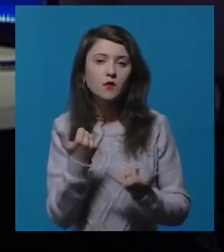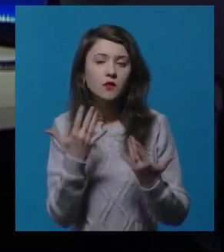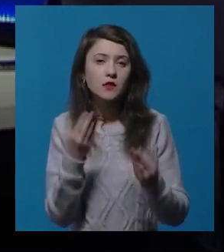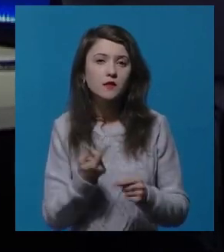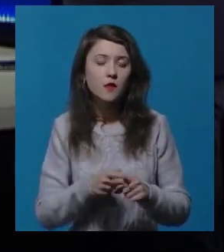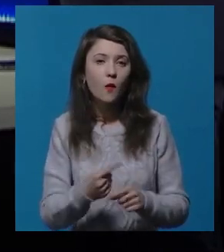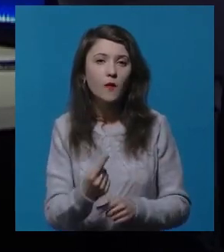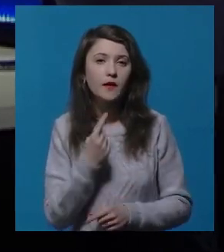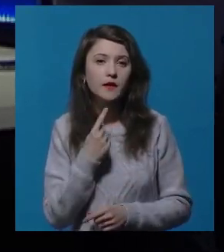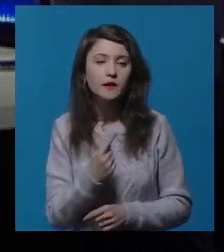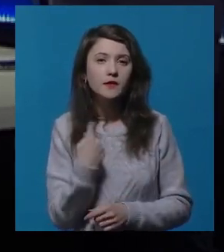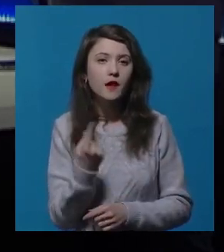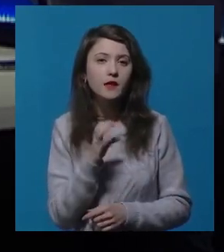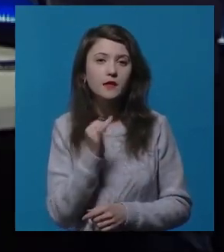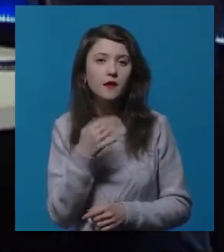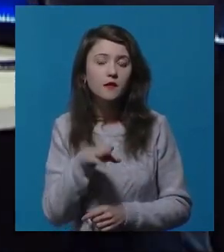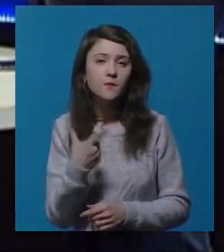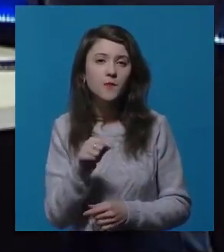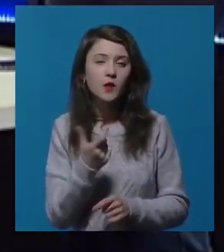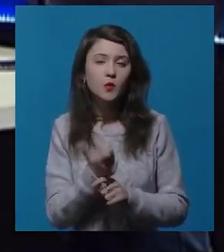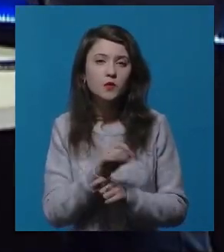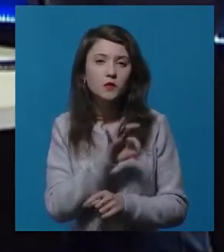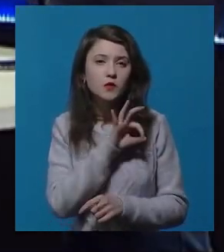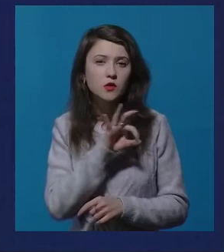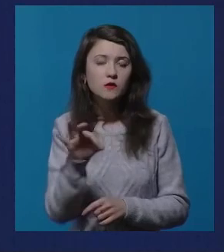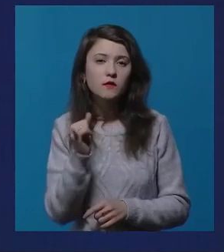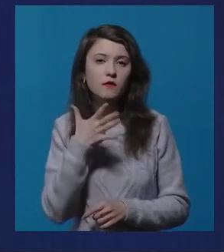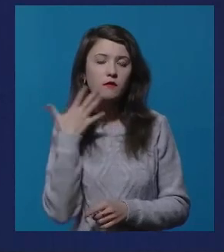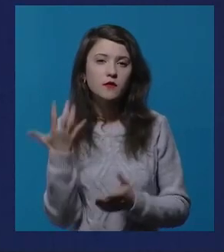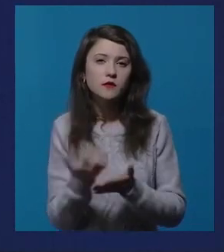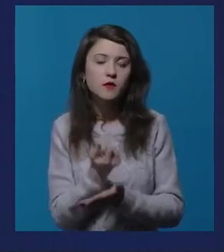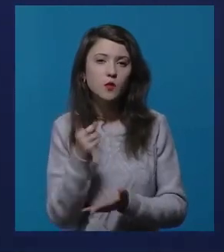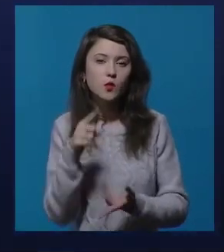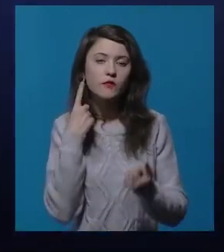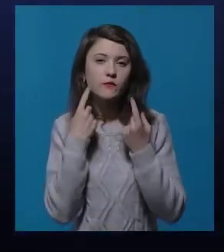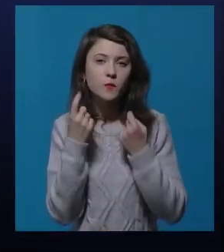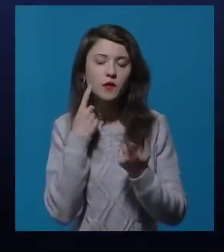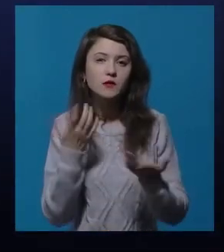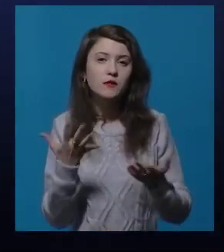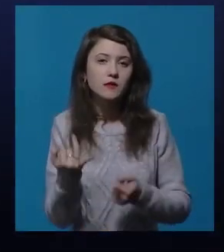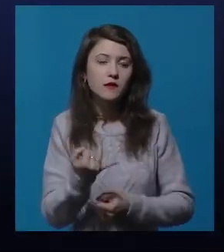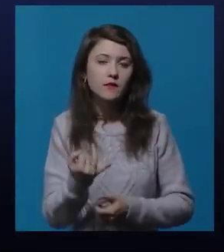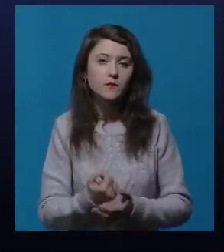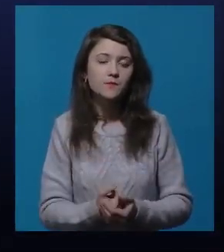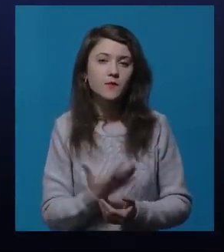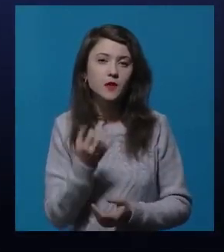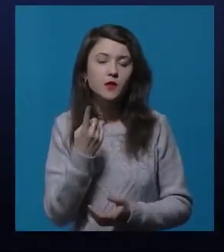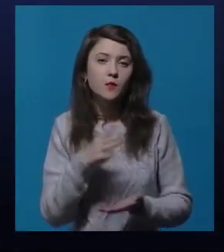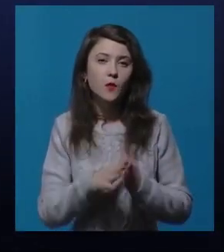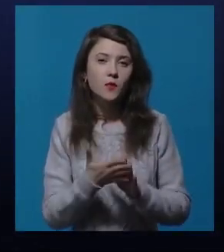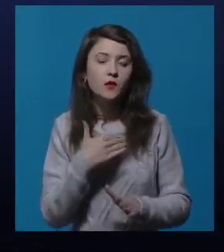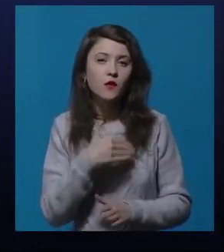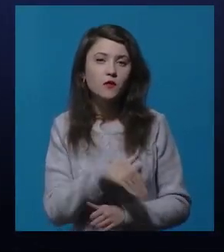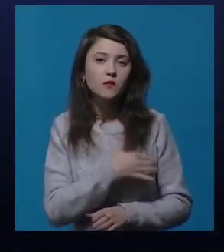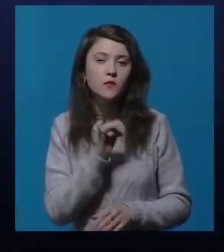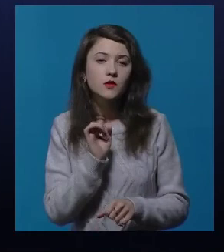один єдиний сайт, де дуже чітко і легко знайти ту інформацію, яка цікавить. І ще один момент, я хотів би зупинитись